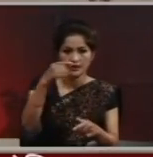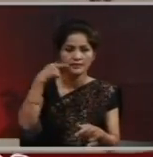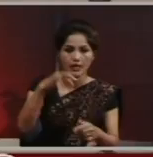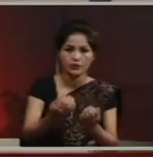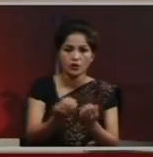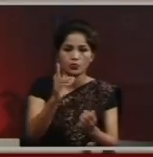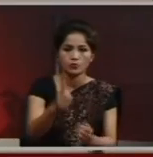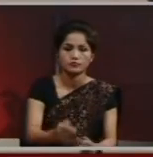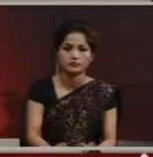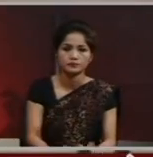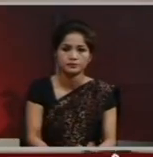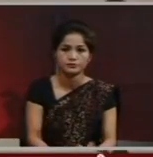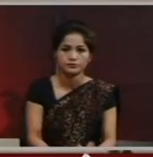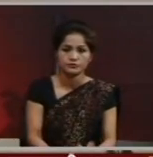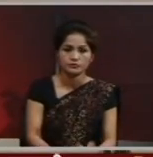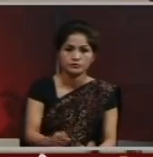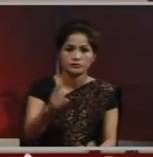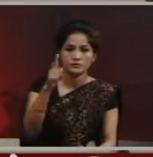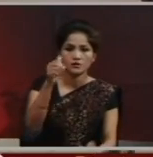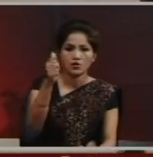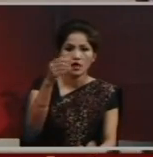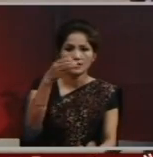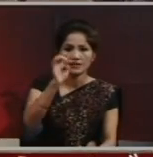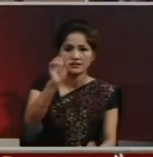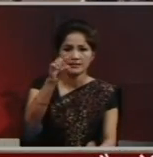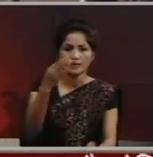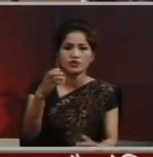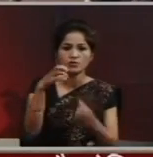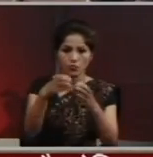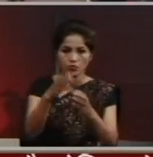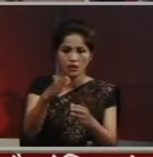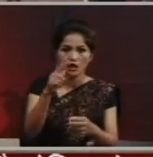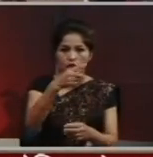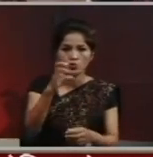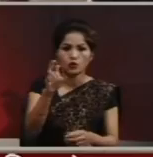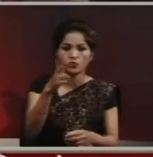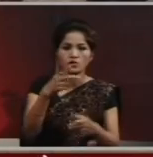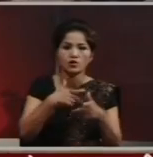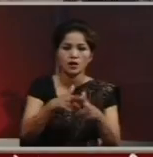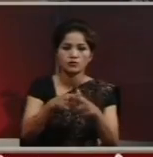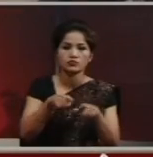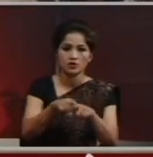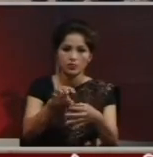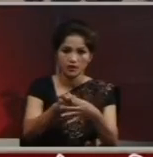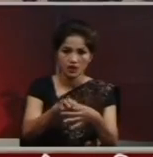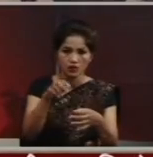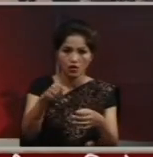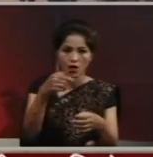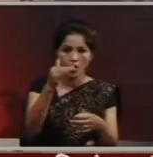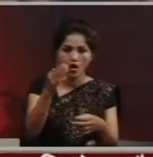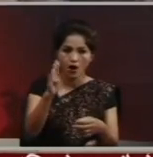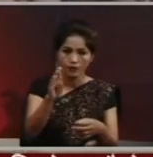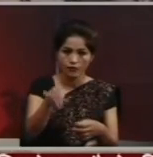दावी गरेको हो। हस्द अल साबी समूहले कुर्द लडाकुसँग मिलेर तल अफर